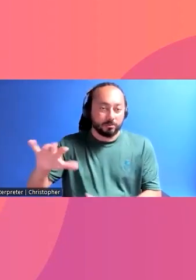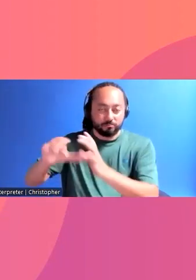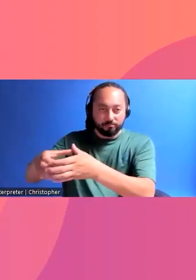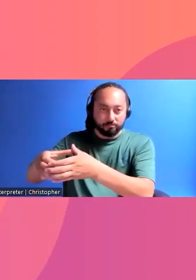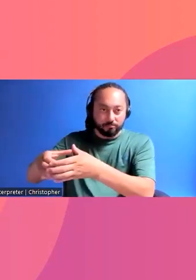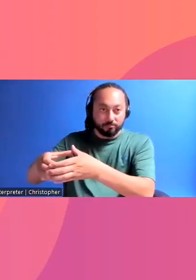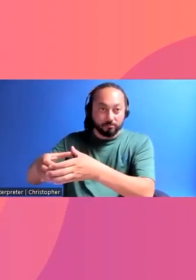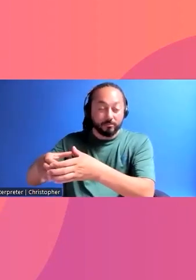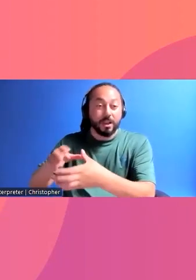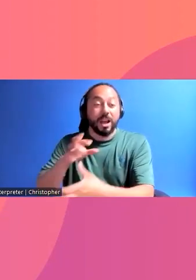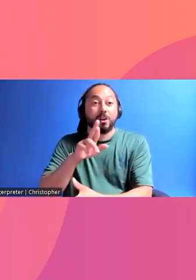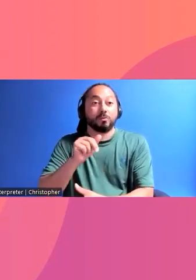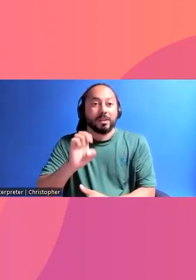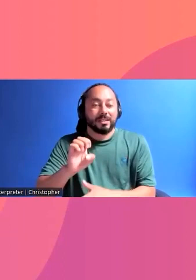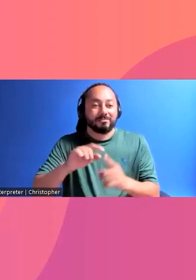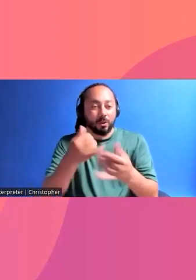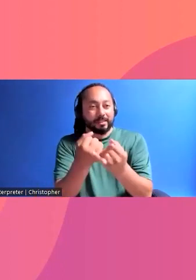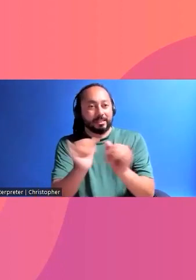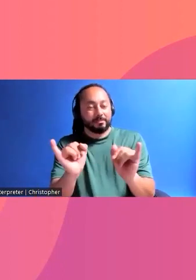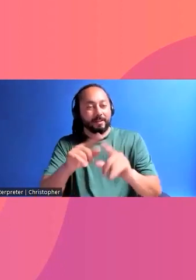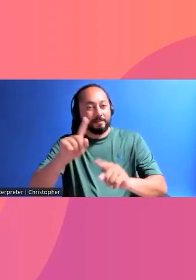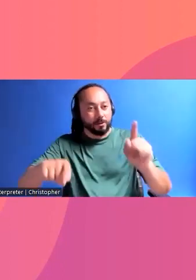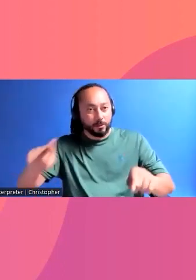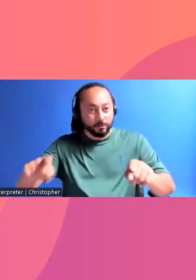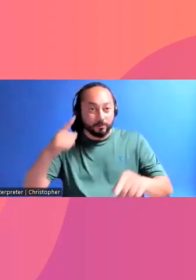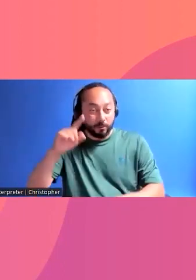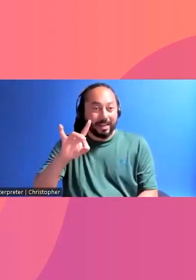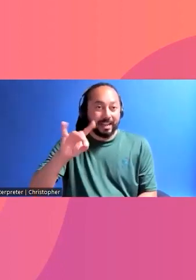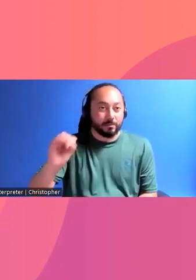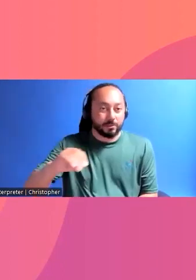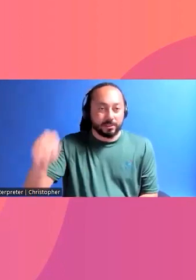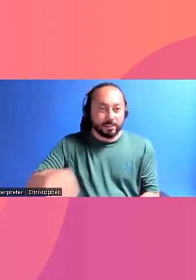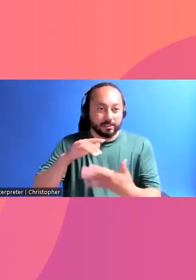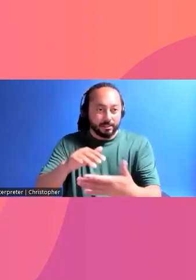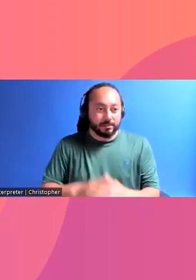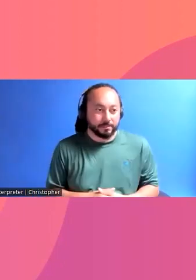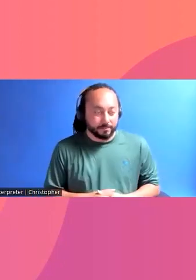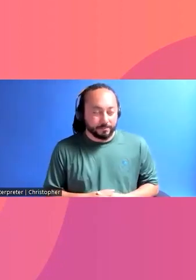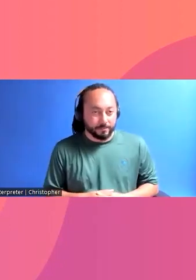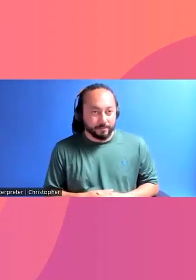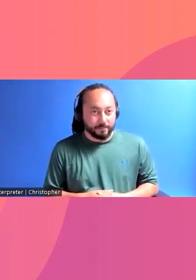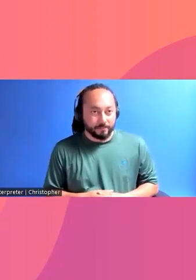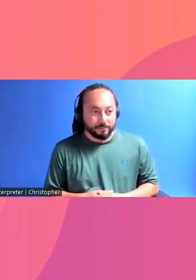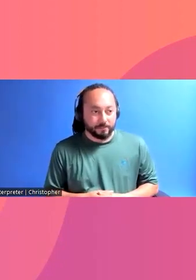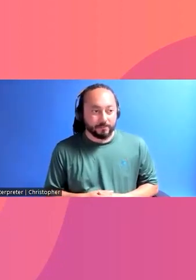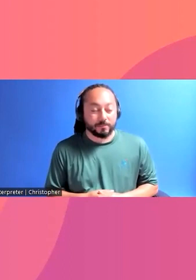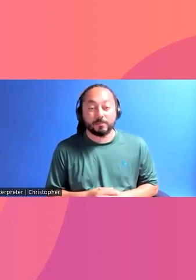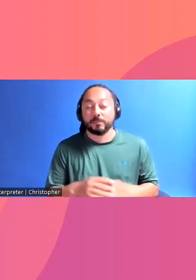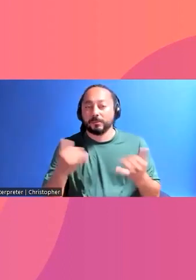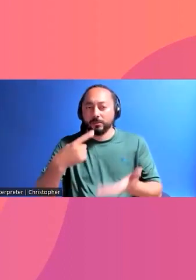minorités. Et la race est utilisée comme variable indépendante dans 80% des études.